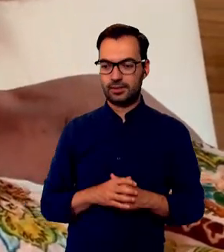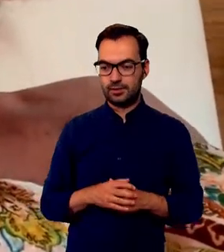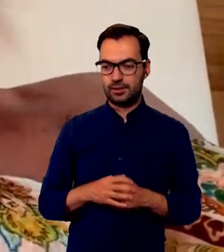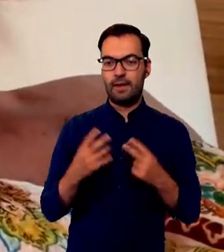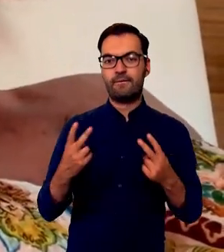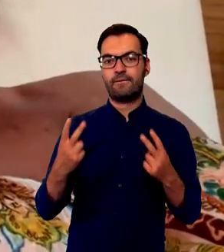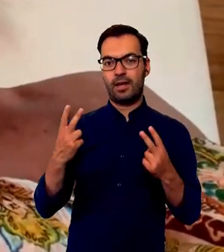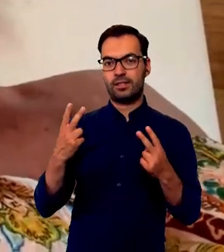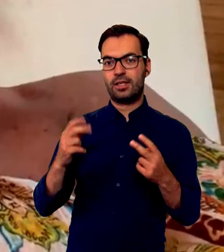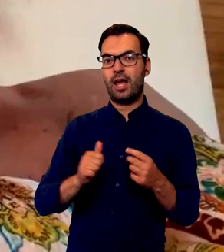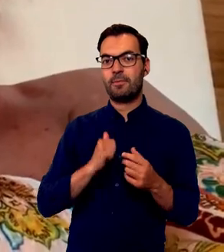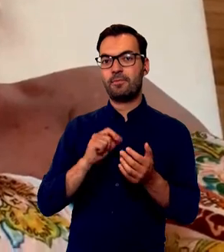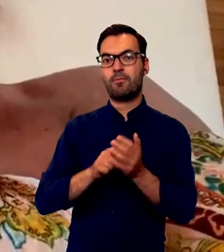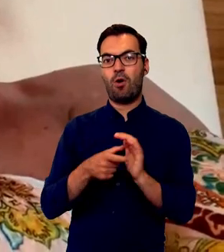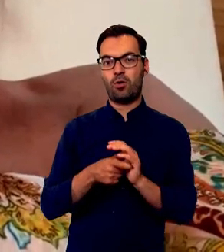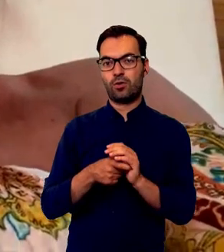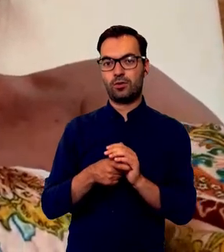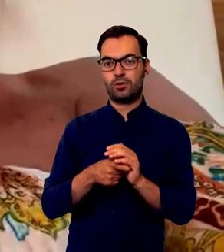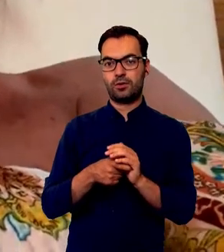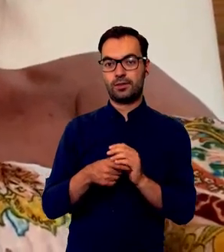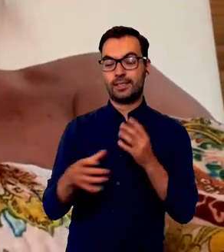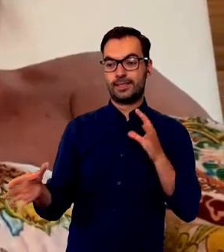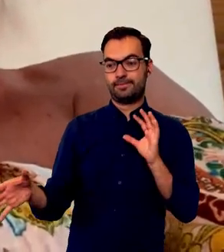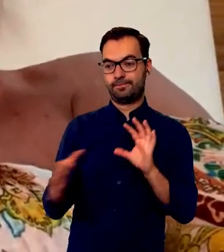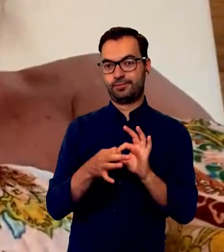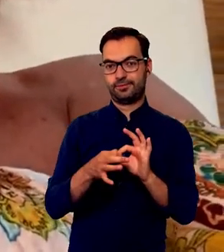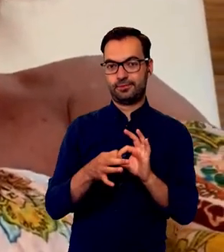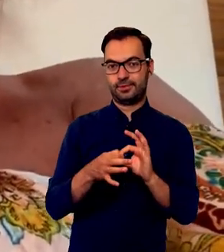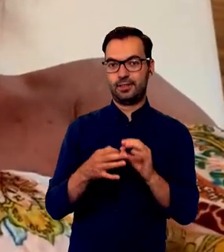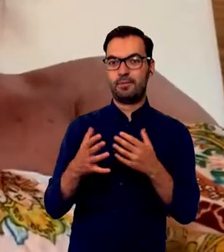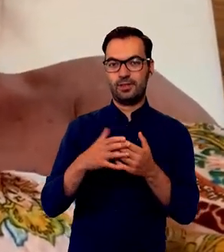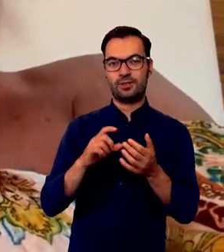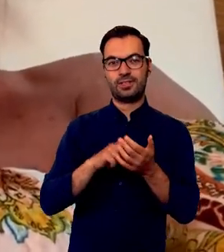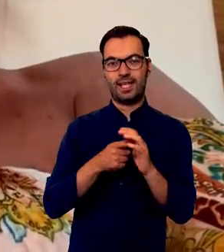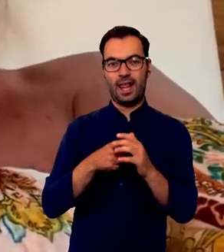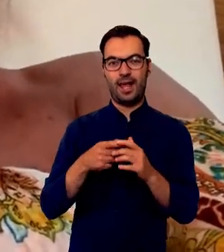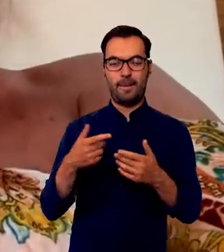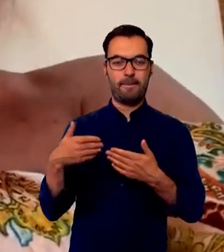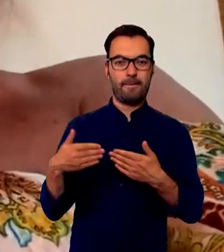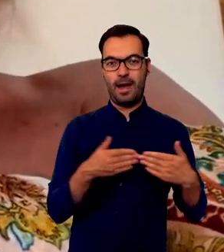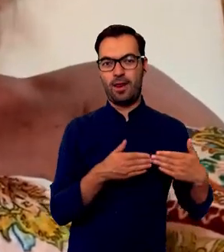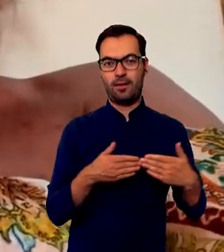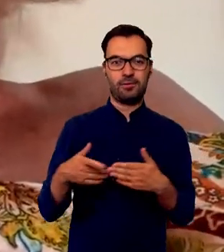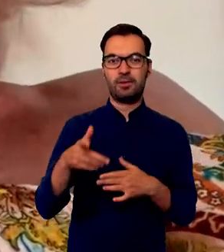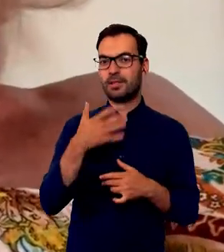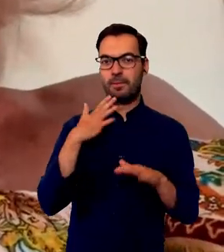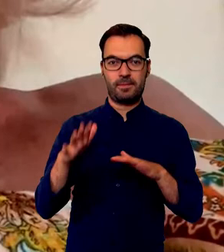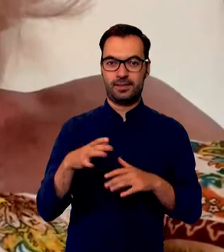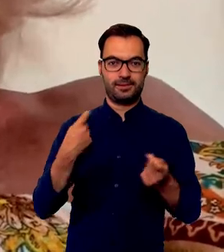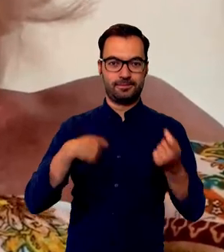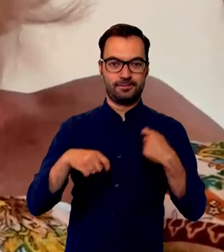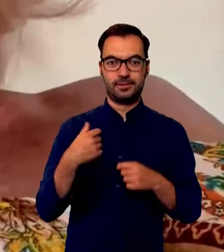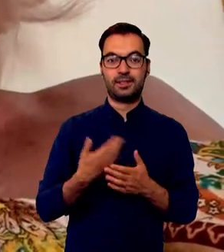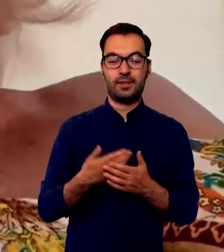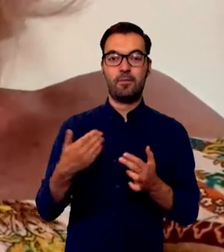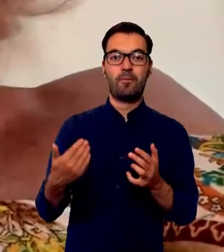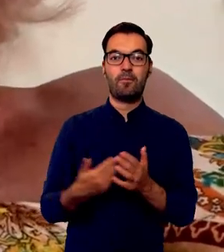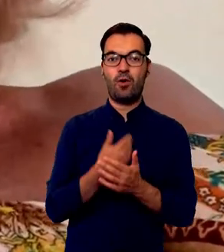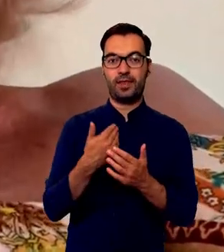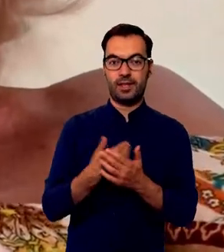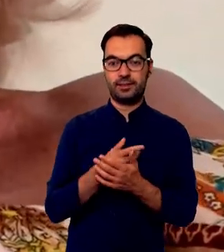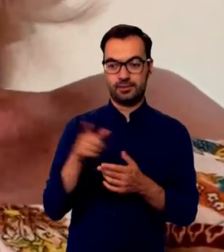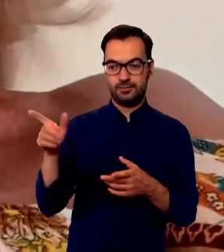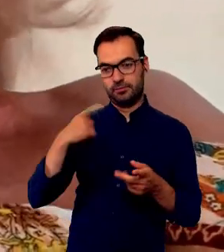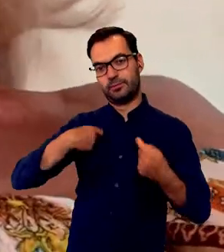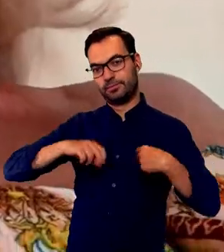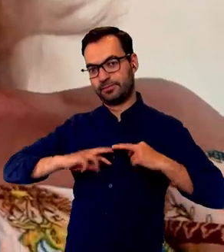ważne logistycznie, żeby te pokoje były zdecydowanie przy sali balowej, bo sala balowa nie ma miejsca na przebieranie. To też modelki w tych pierwszych pokojach się po